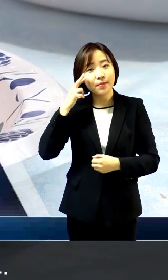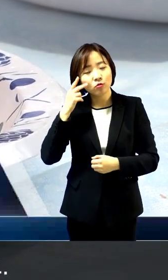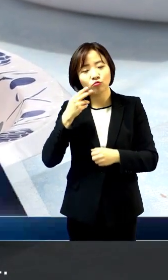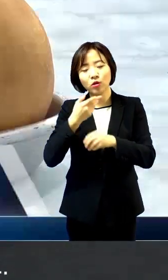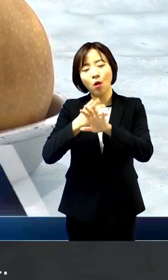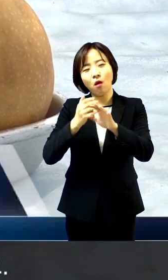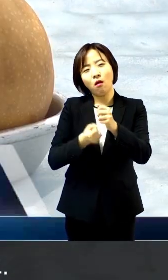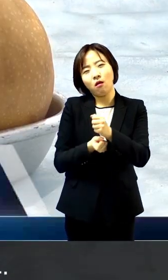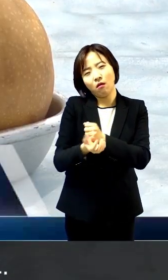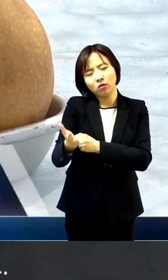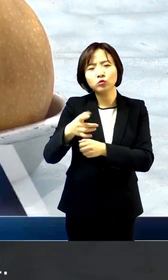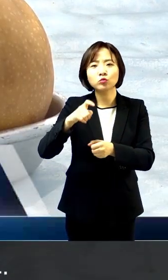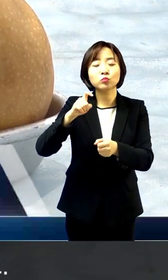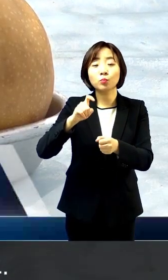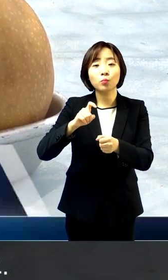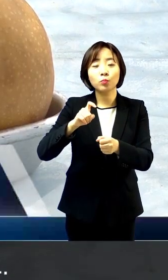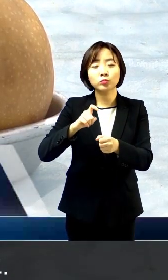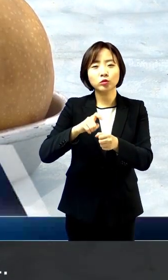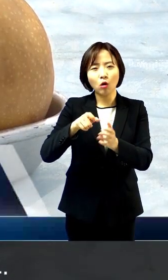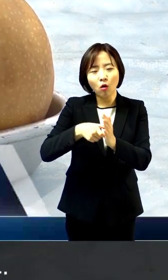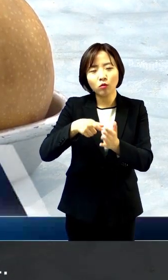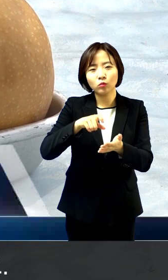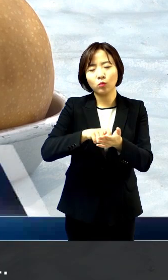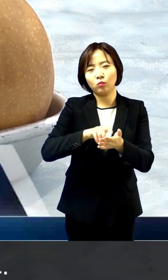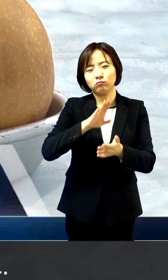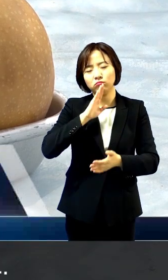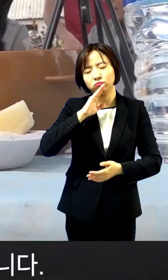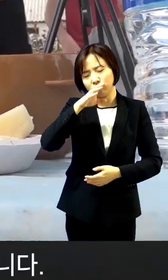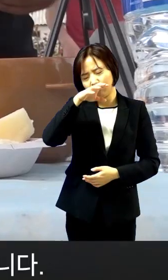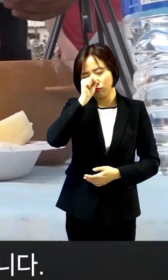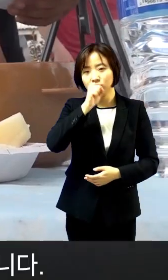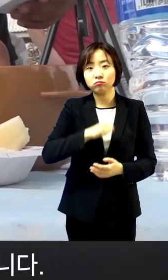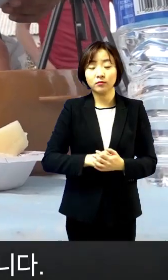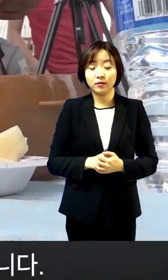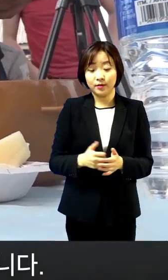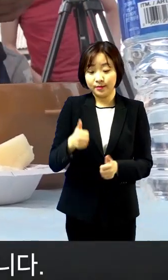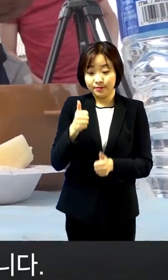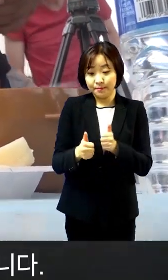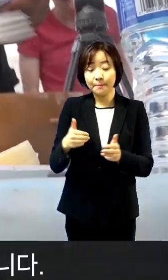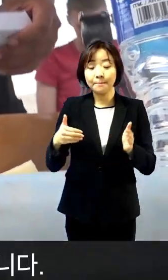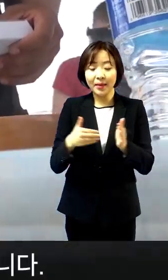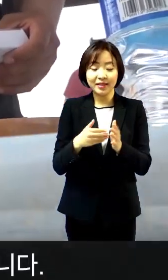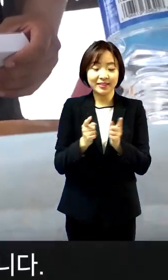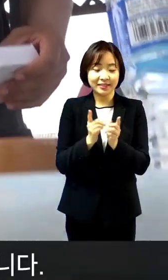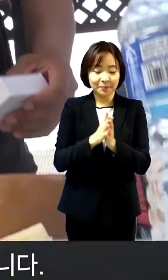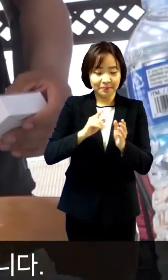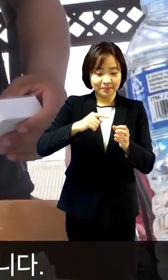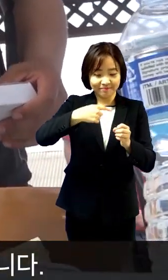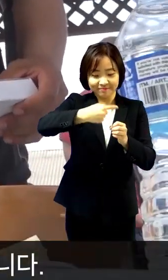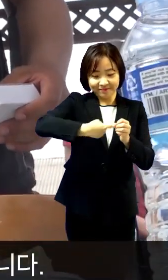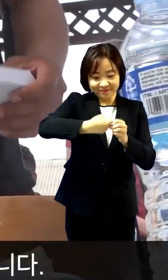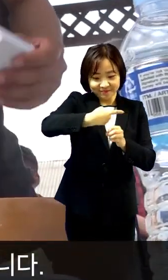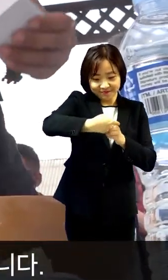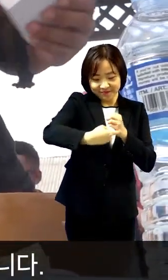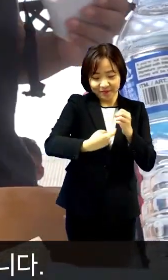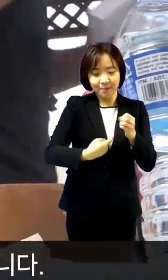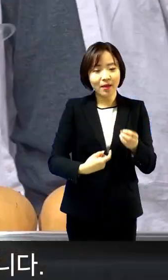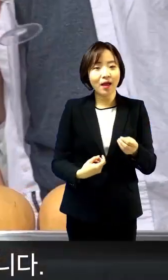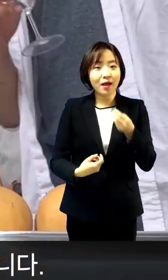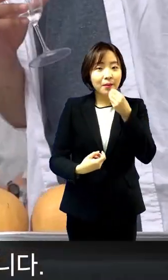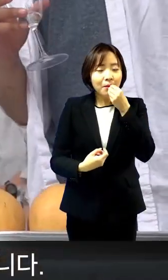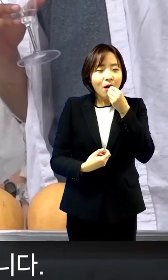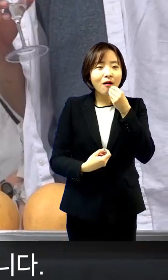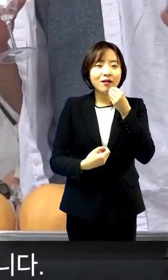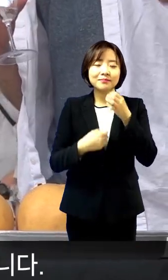시장에 수출될 정도로 뛰어난 품질을 인정받고 있는데요. 대결이 끝난 후 직접 깎은 배를 시식하며